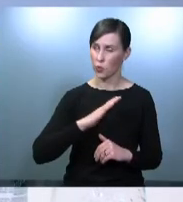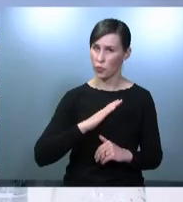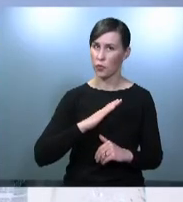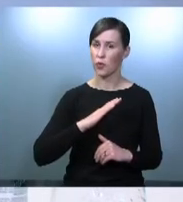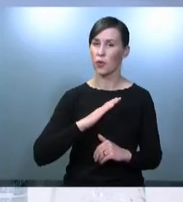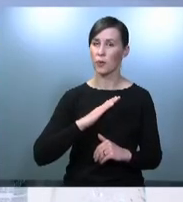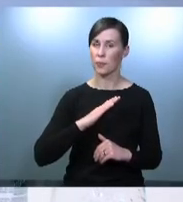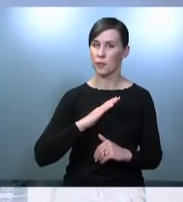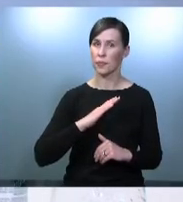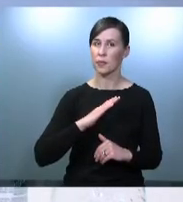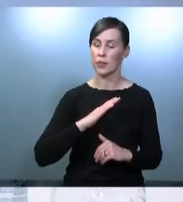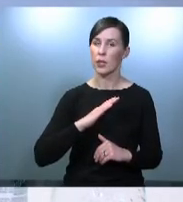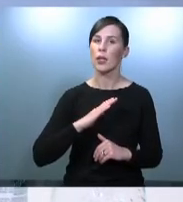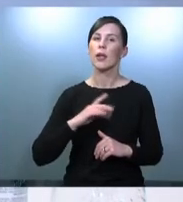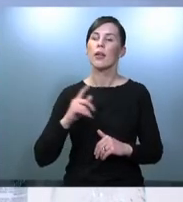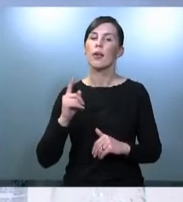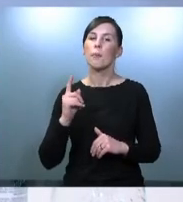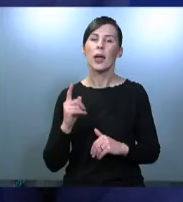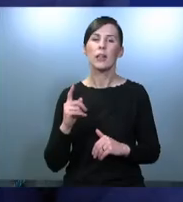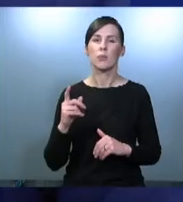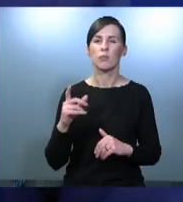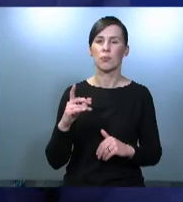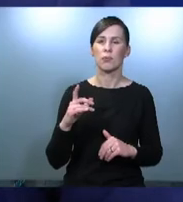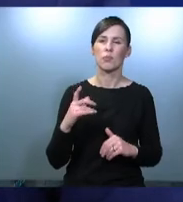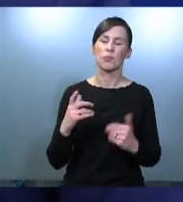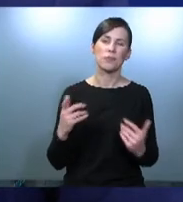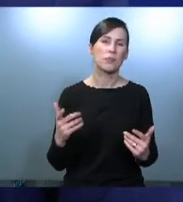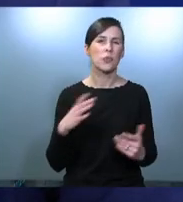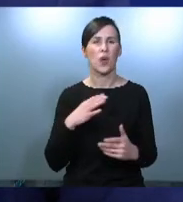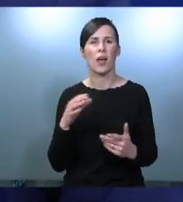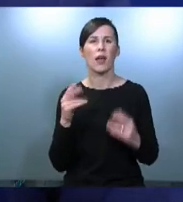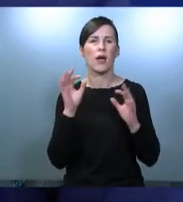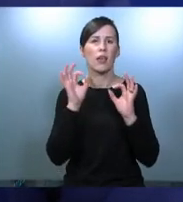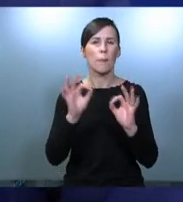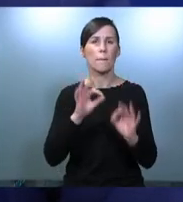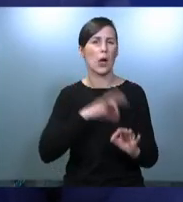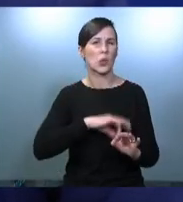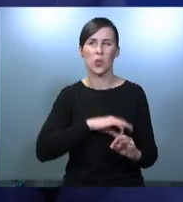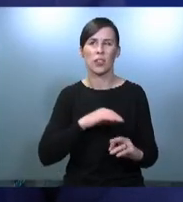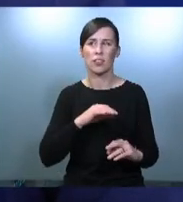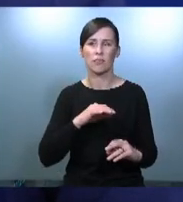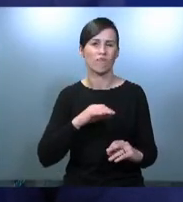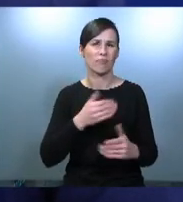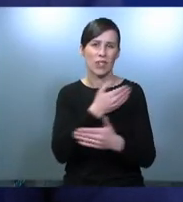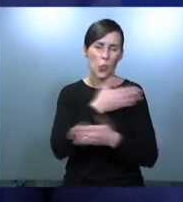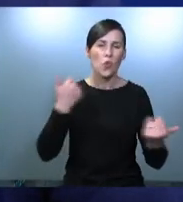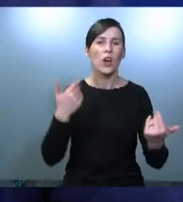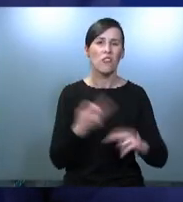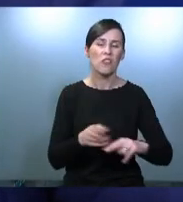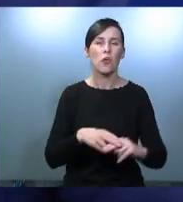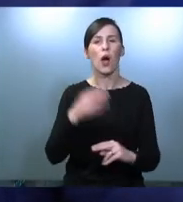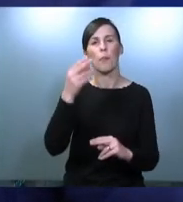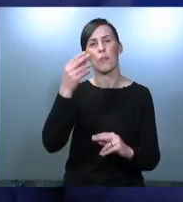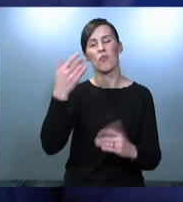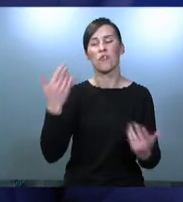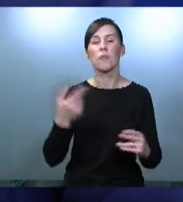kai kurios investicijos buvo neįsisavintos ir grįžo atgal pinigai į Europos Sąjungą, kas tai yra tikrai labai blogai. Ir aš manyčiau, žiūrint